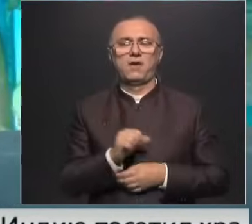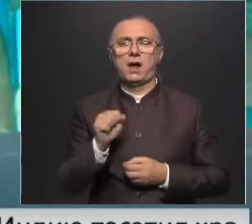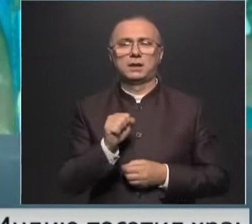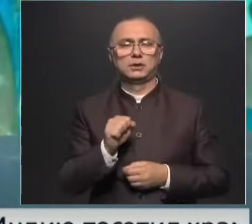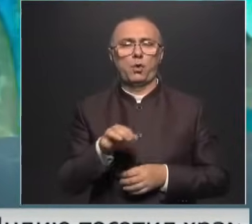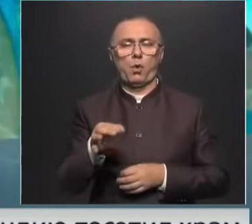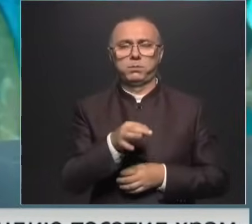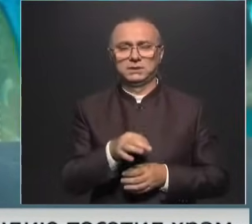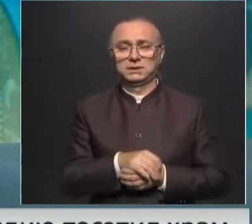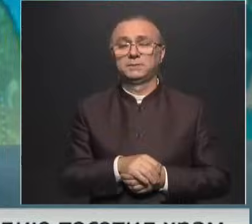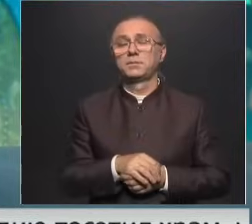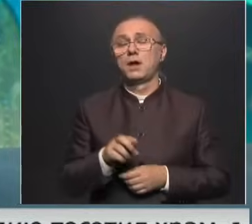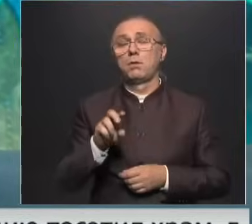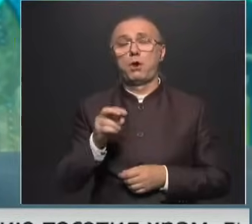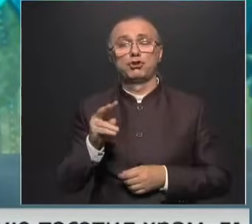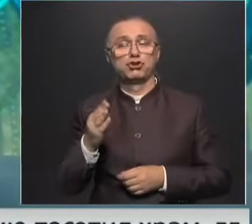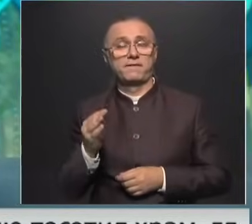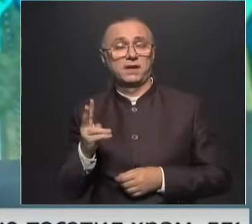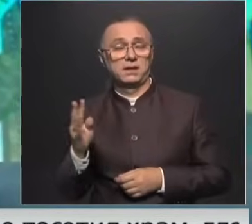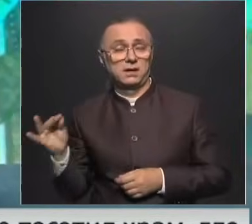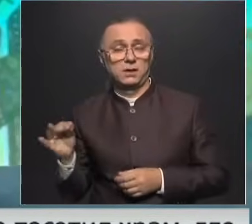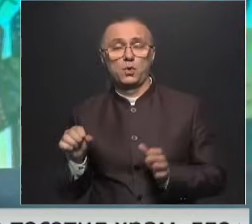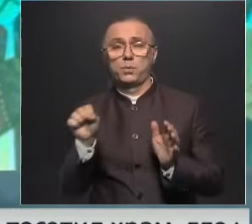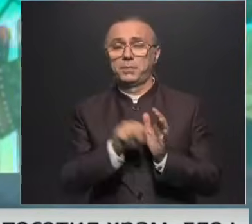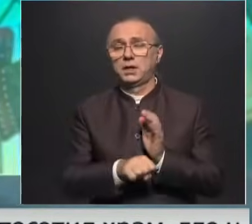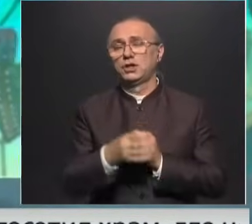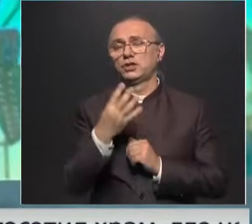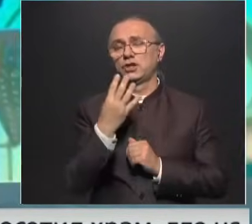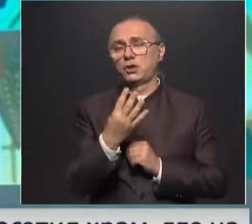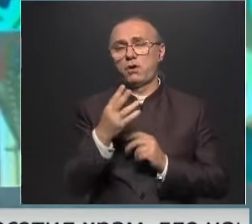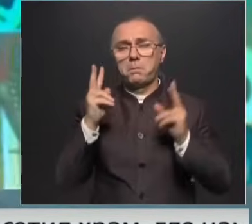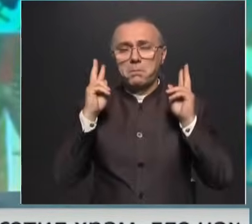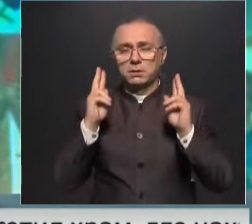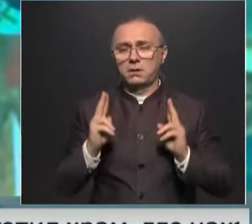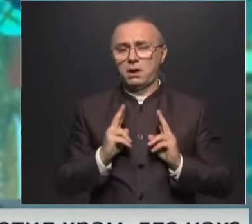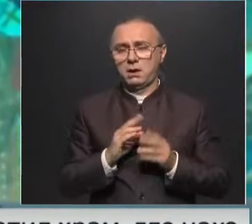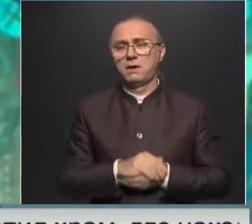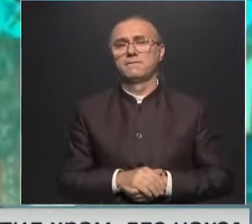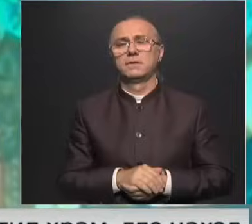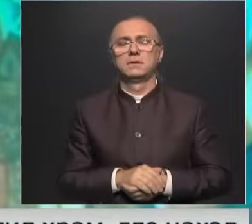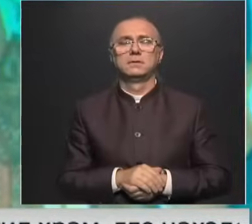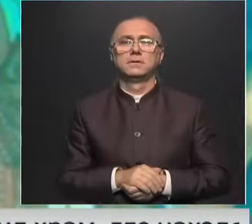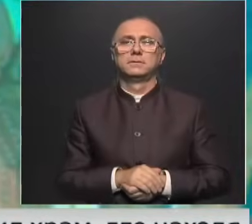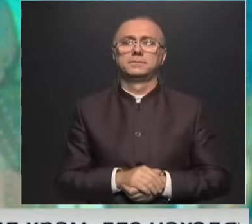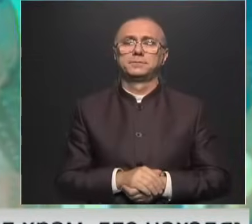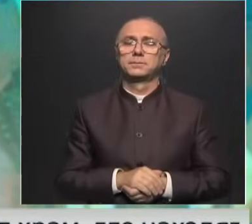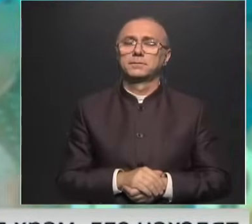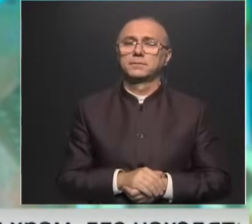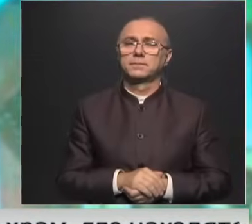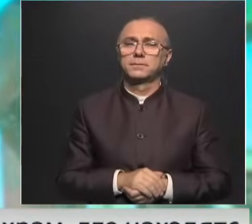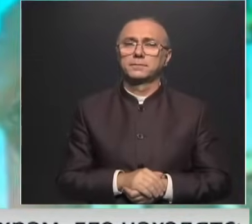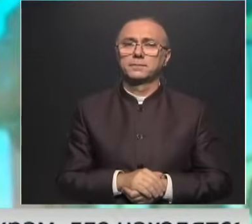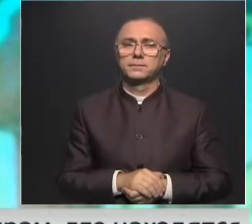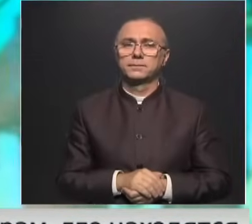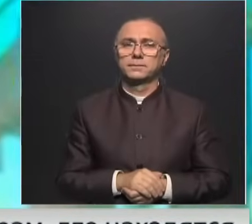1918 году убили 4 исповедников монахов святой жизни – Павла Моисеева, Феодосия Соболева, Никодима Щепкова и